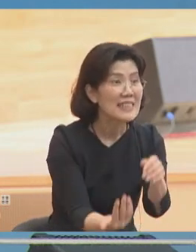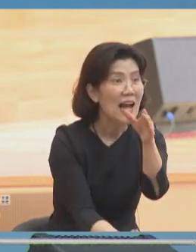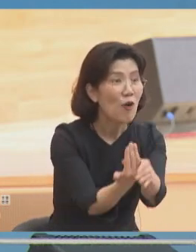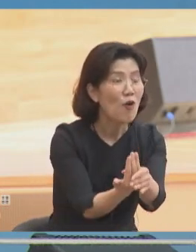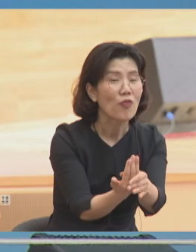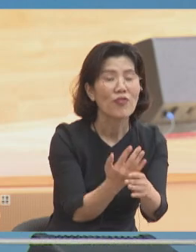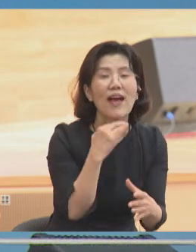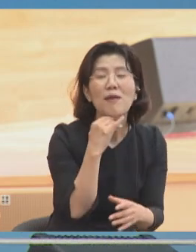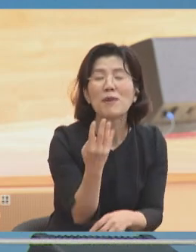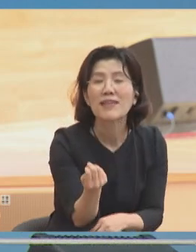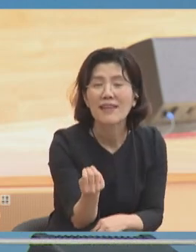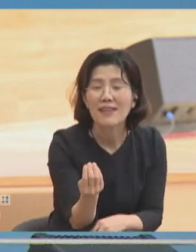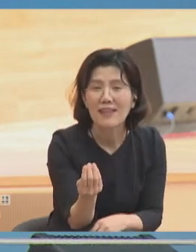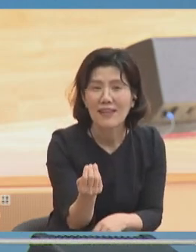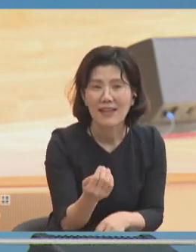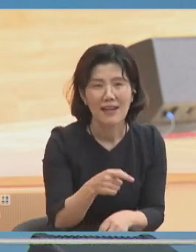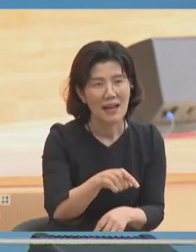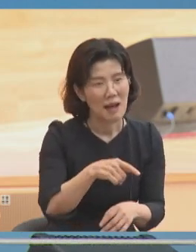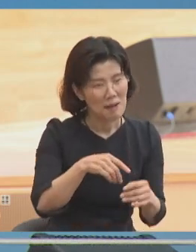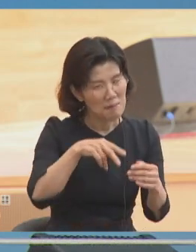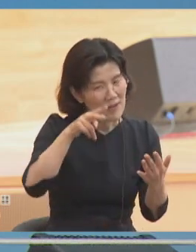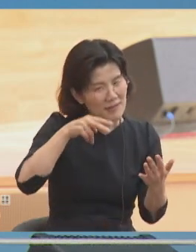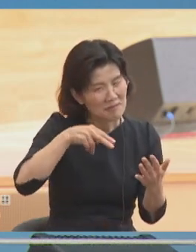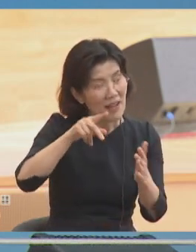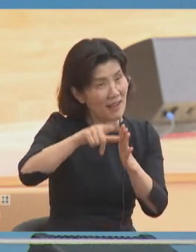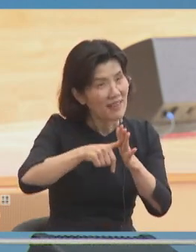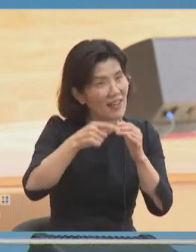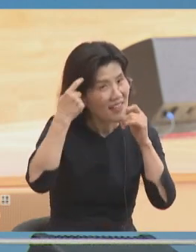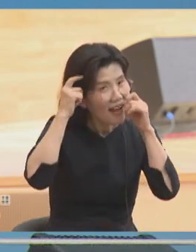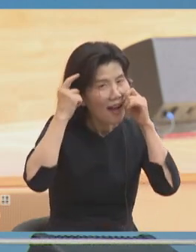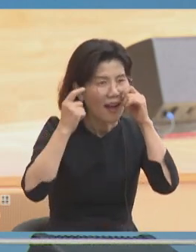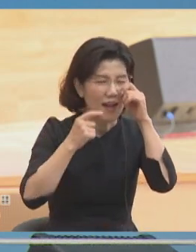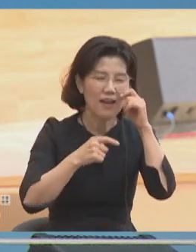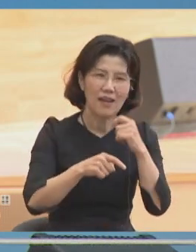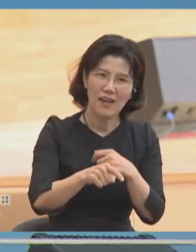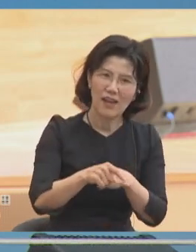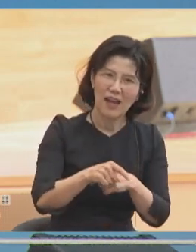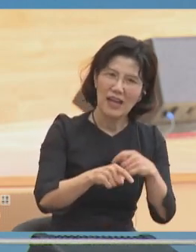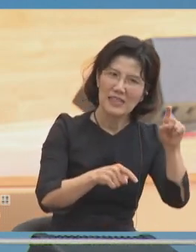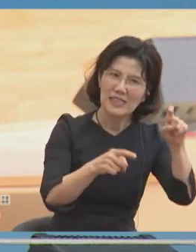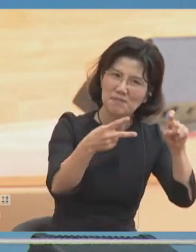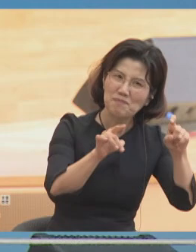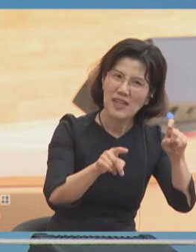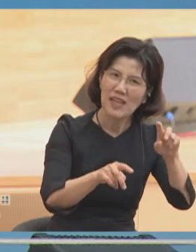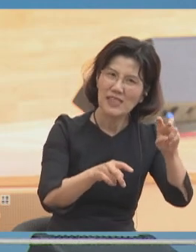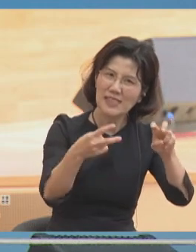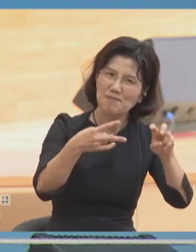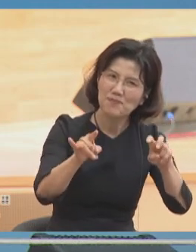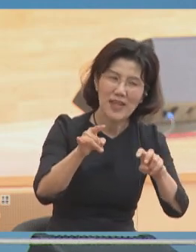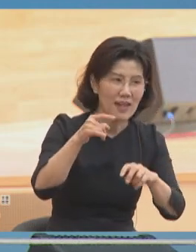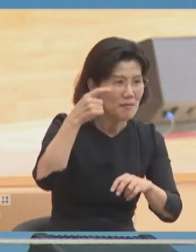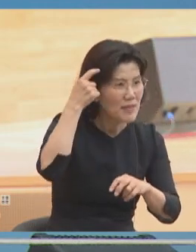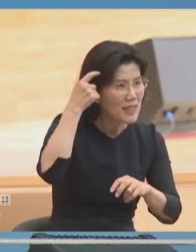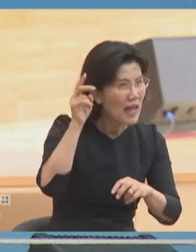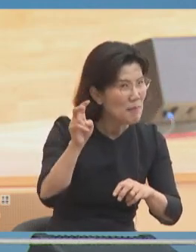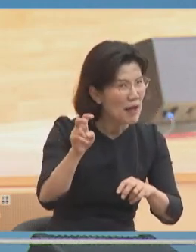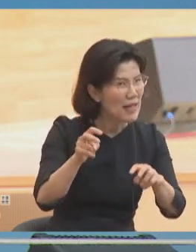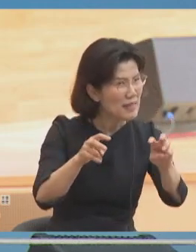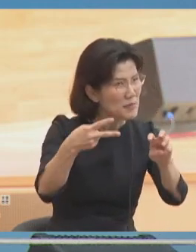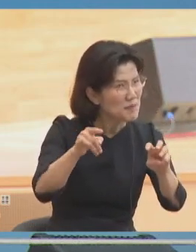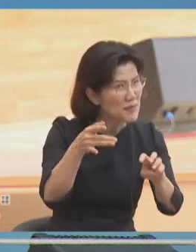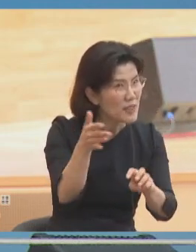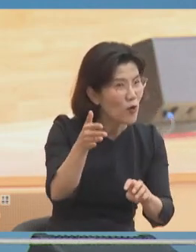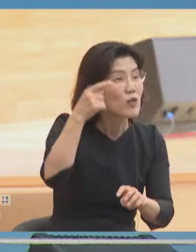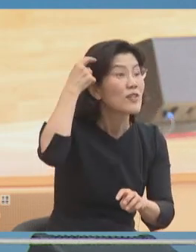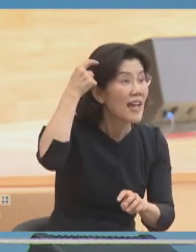저질렀을까 우리가 흔히이 말씀 읽을 때요 어 치기어린 10대나 20대 뭐 많이 좋았죠 30대 정도 아니겠나